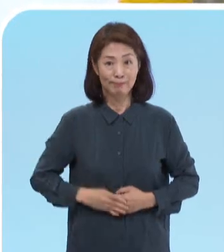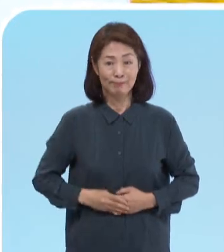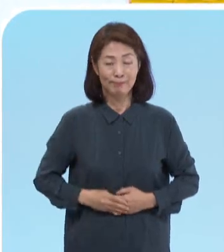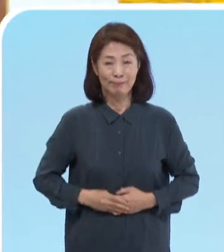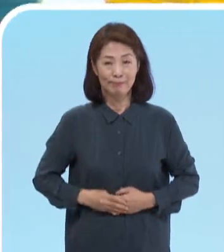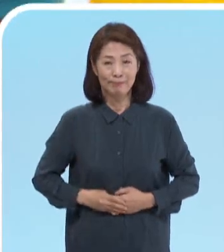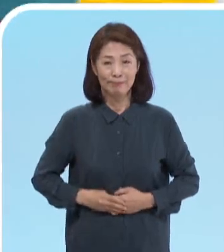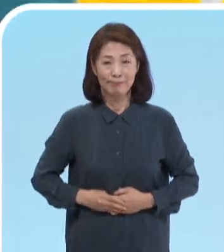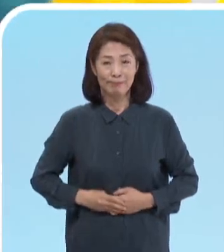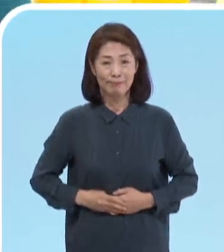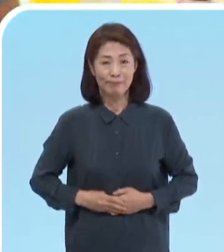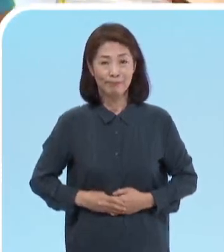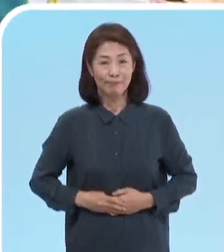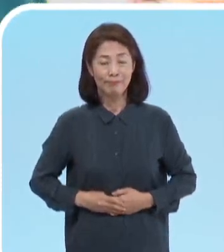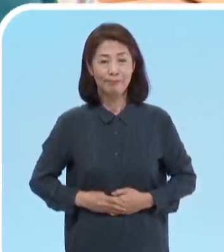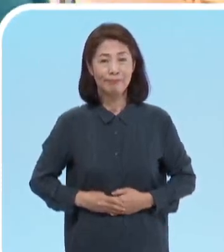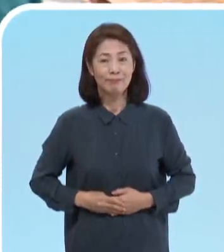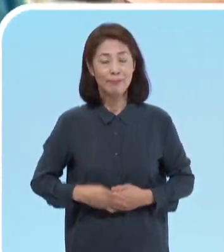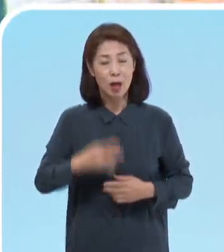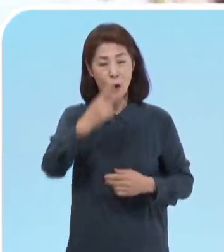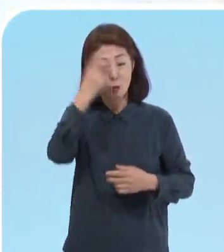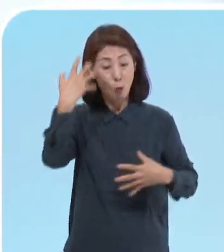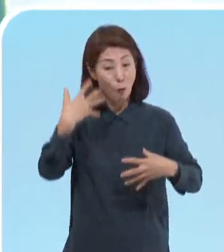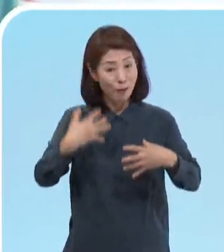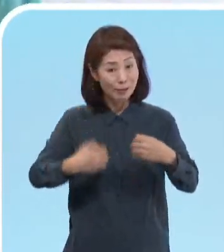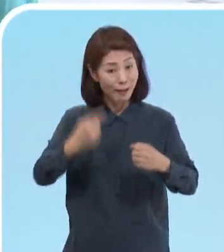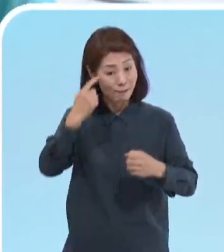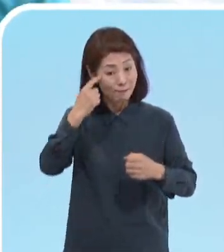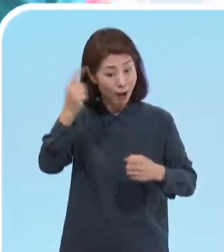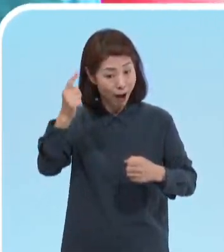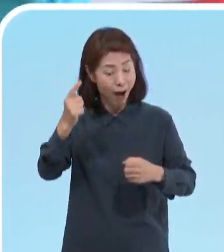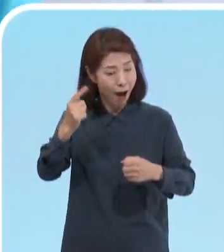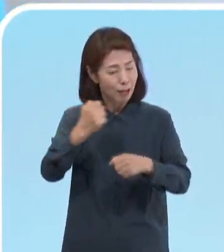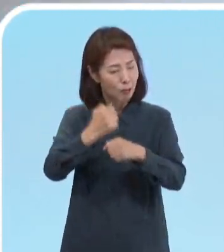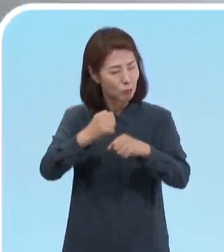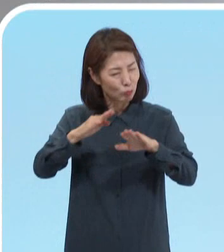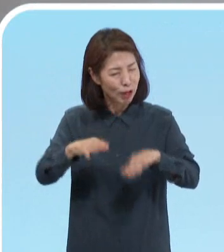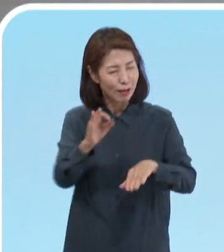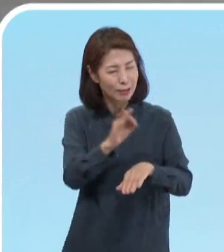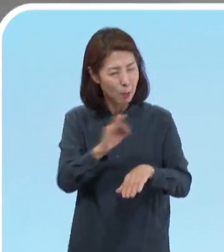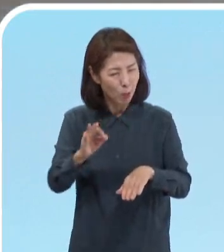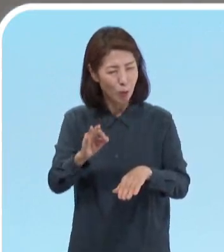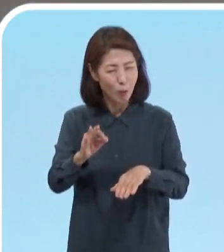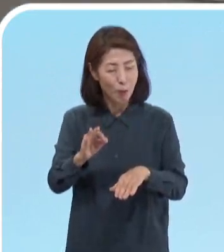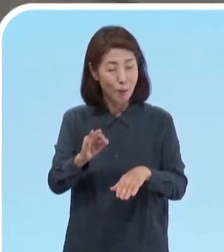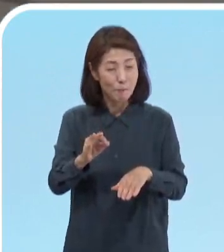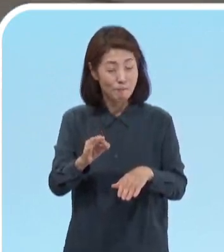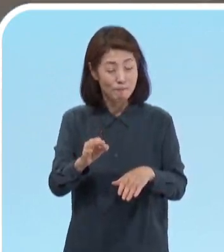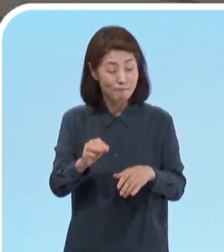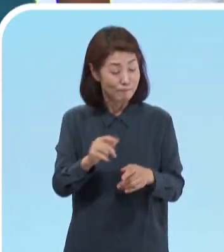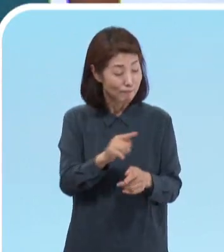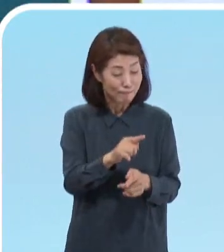になります。こちらが高校生が開発した商品になります。